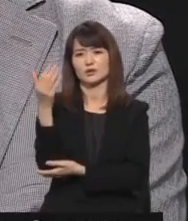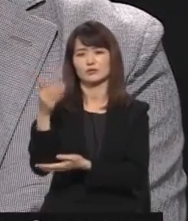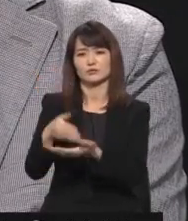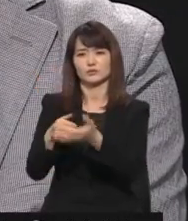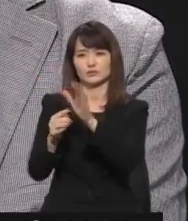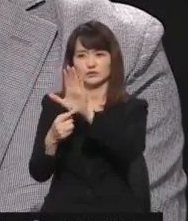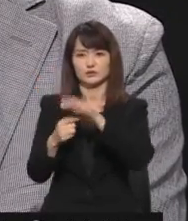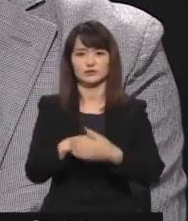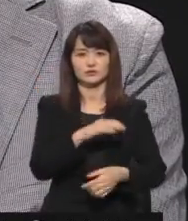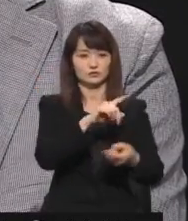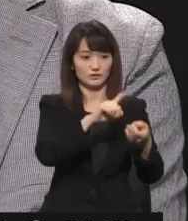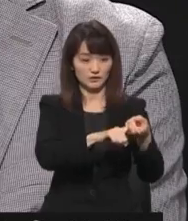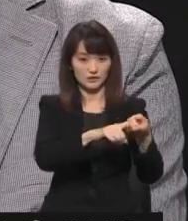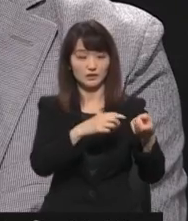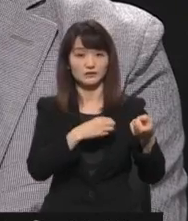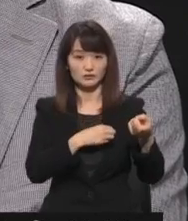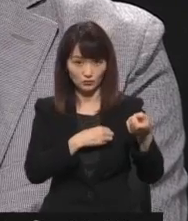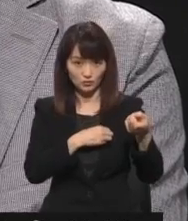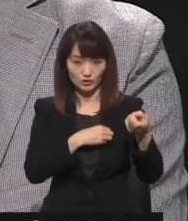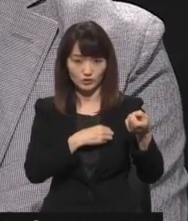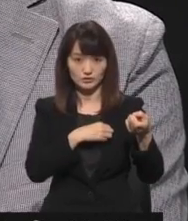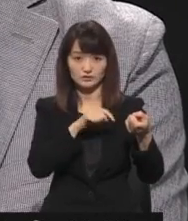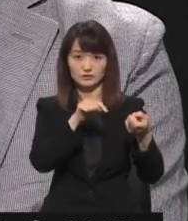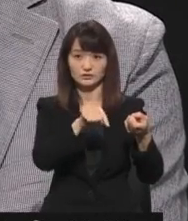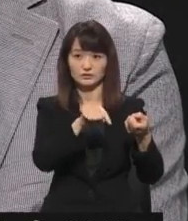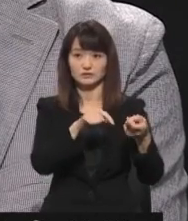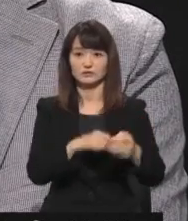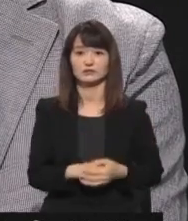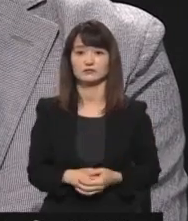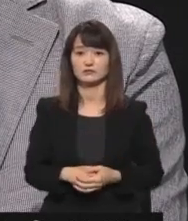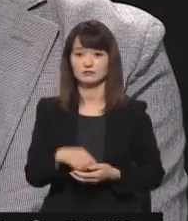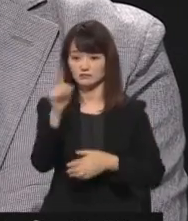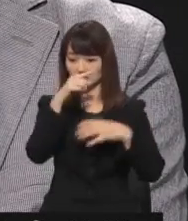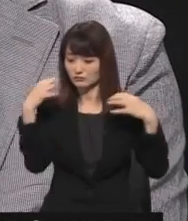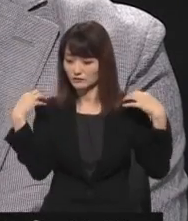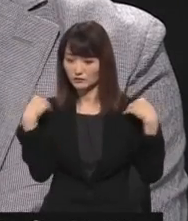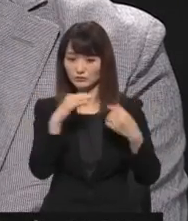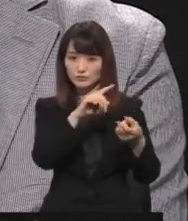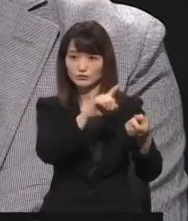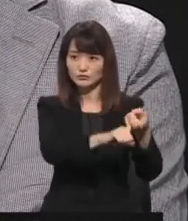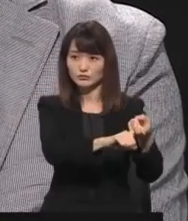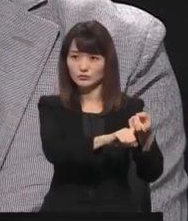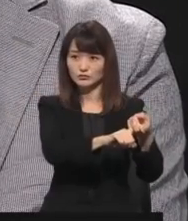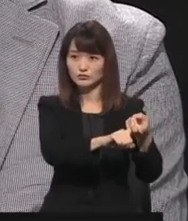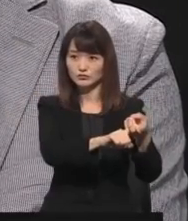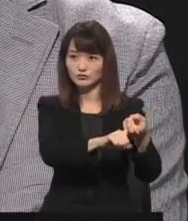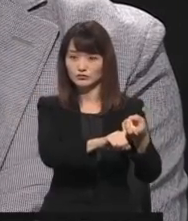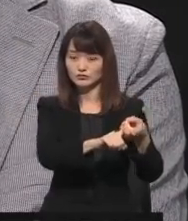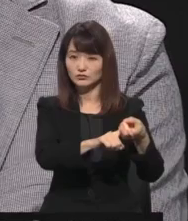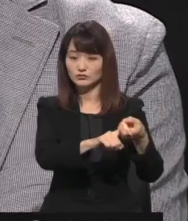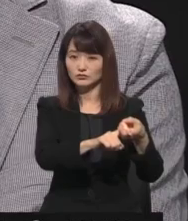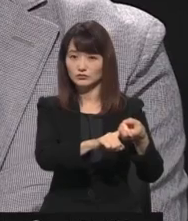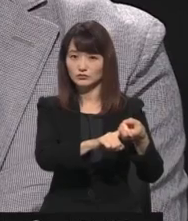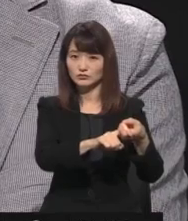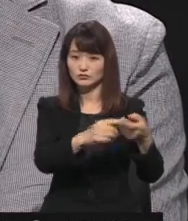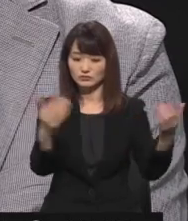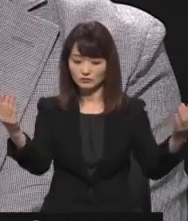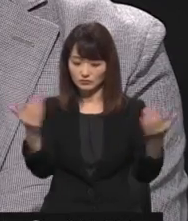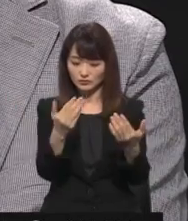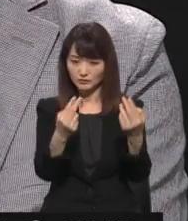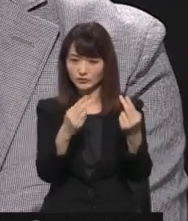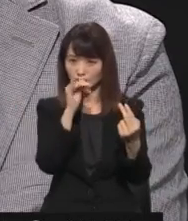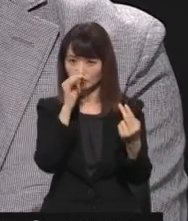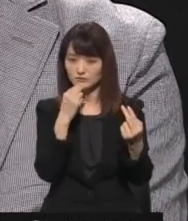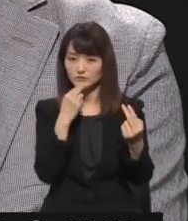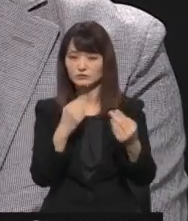의원 이렇게 통칭해서 나오게 되는 부분들이 있는데 이제 정부 랑 눈에 관원을 같이 등치 시켜 쓰는가 일단 이 부분은 아주 얘길 하고 싶구요